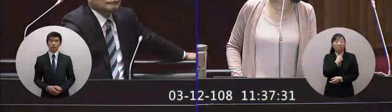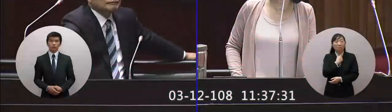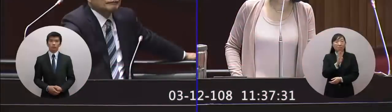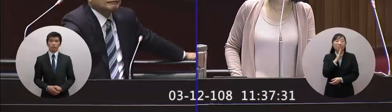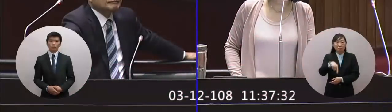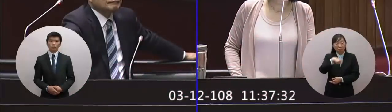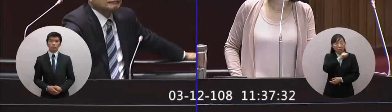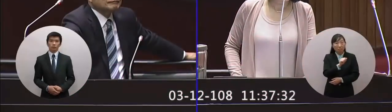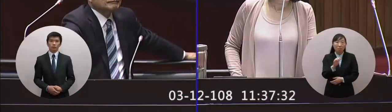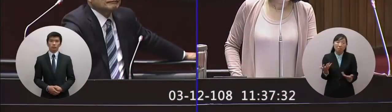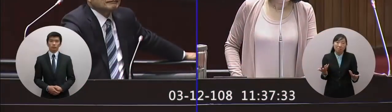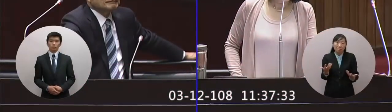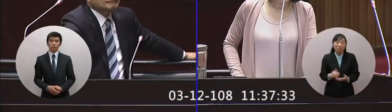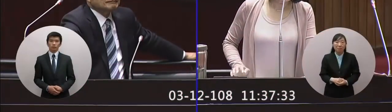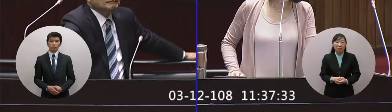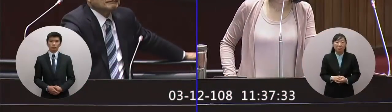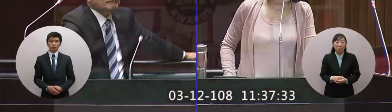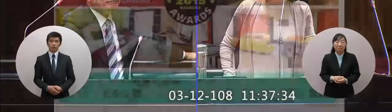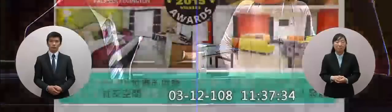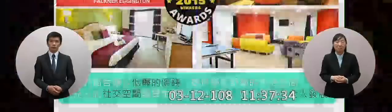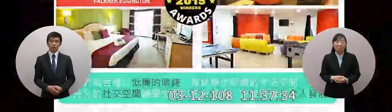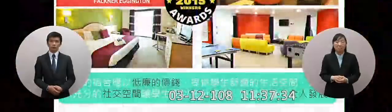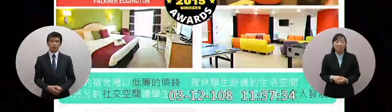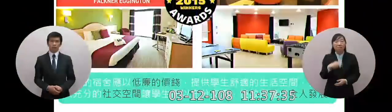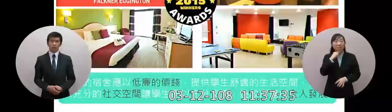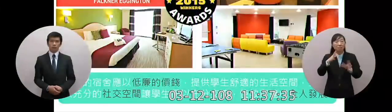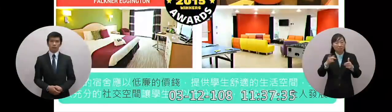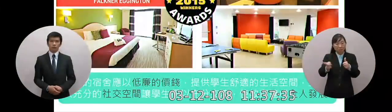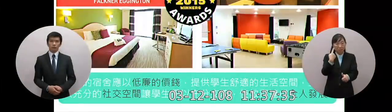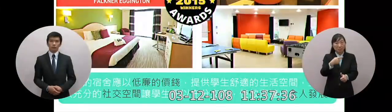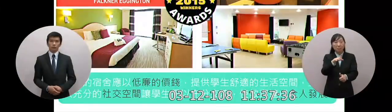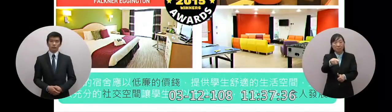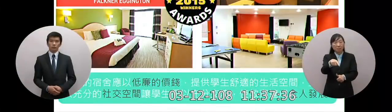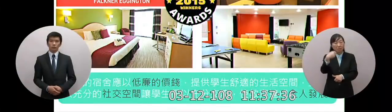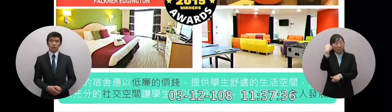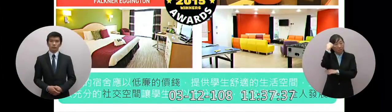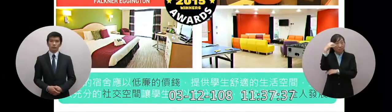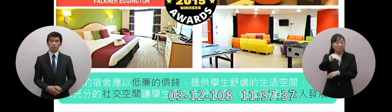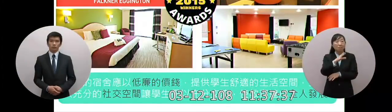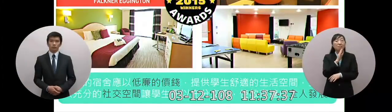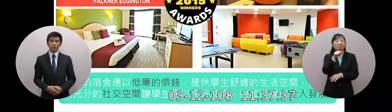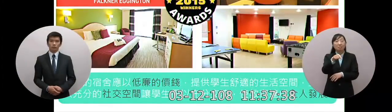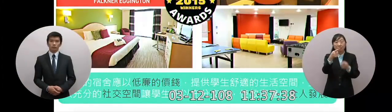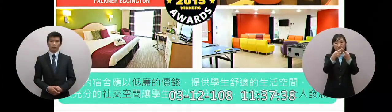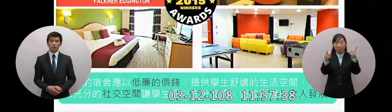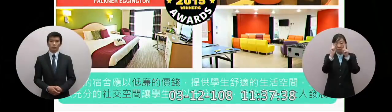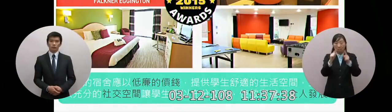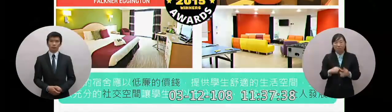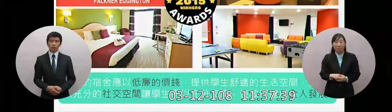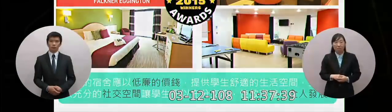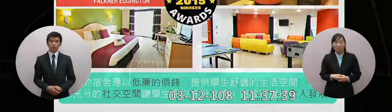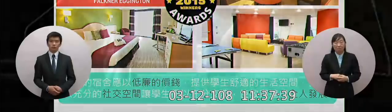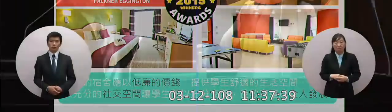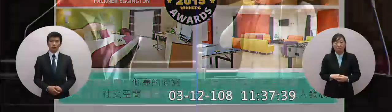湾有吗？下一页。评比出来，英国的第一名宿舍，这个叫 Faulkner Egerton 这个大学，其